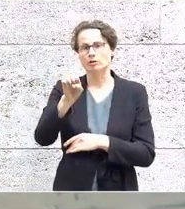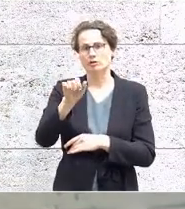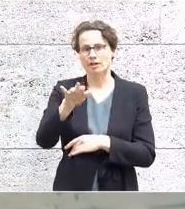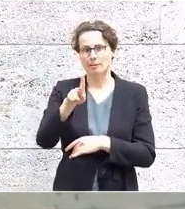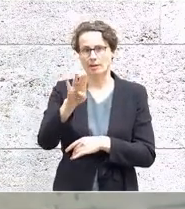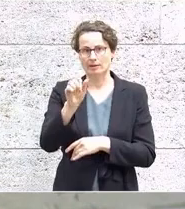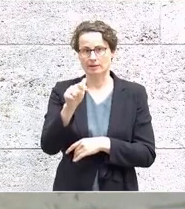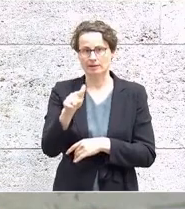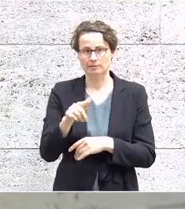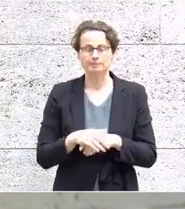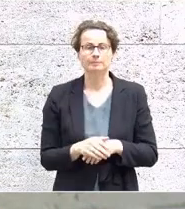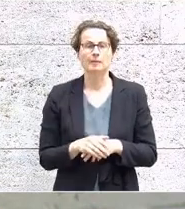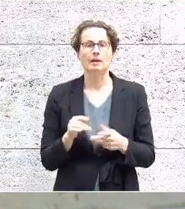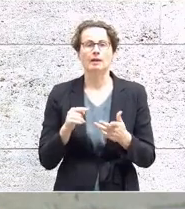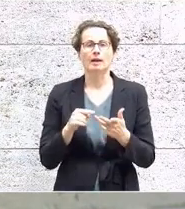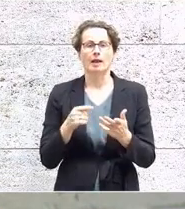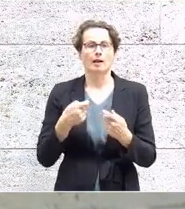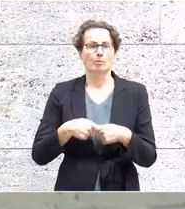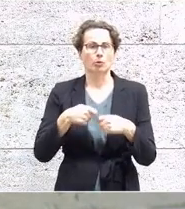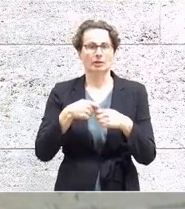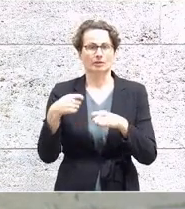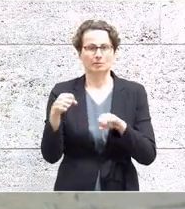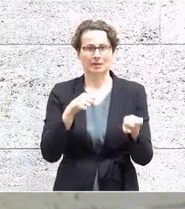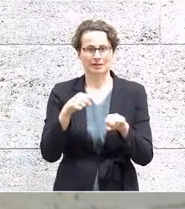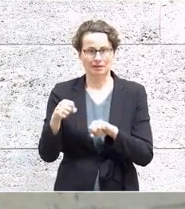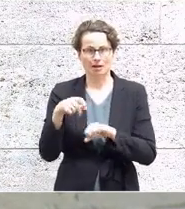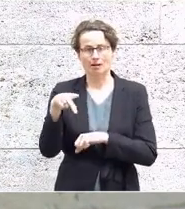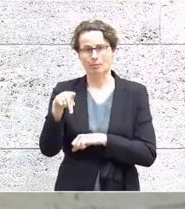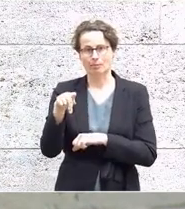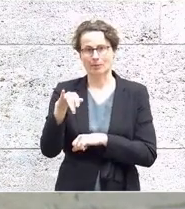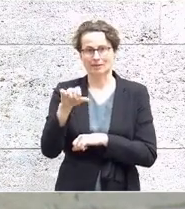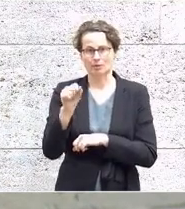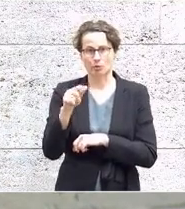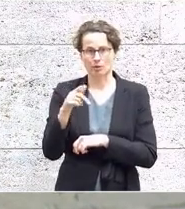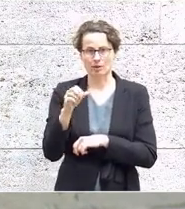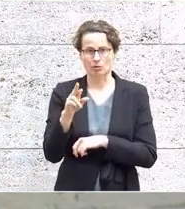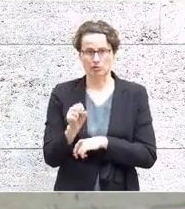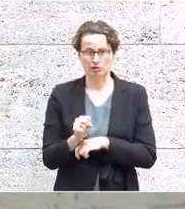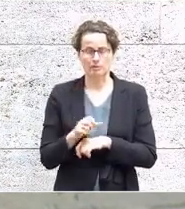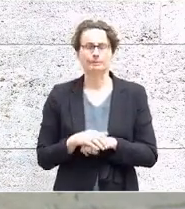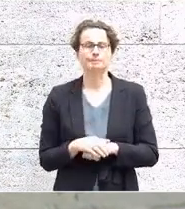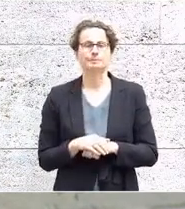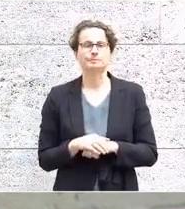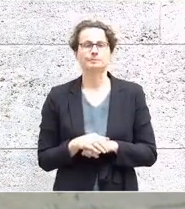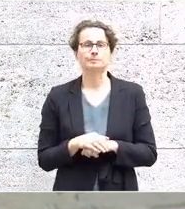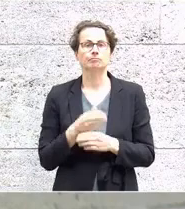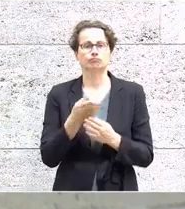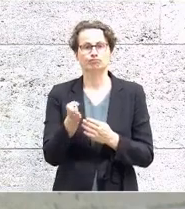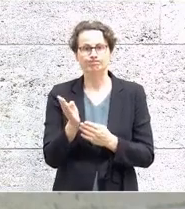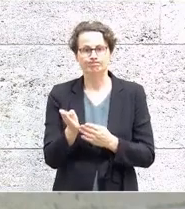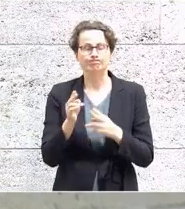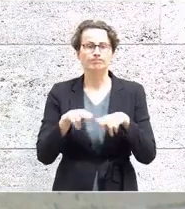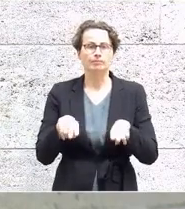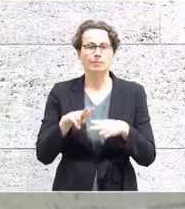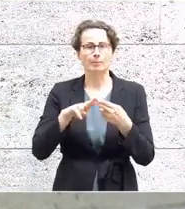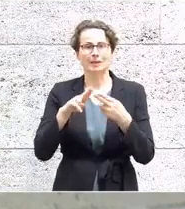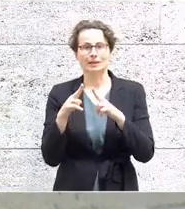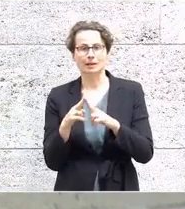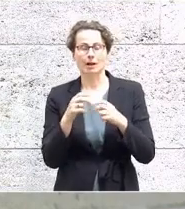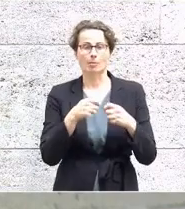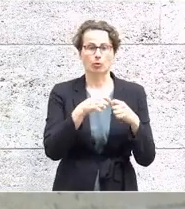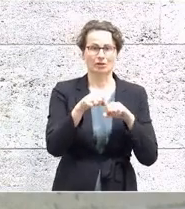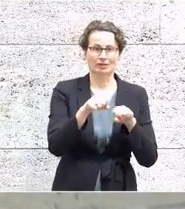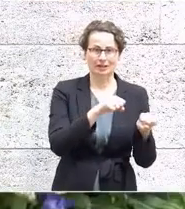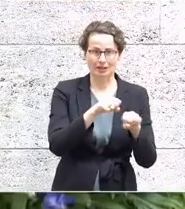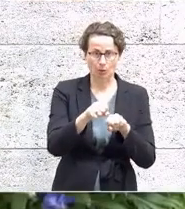sehr geehrter Herr Bundesminister Pistorius, sehr geehrte Mitglieder der Bundesregierung, des Berliner